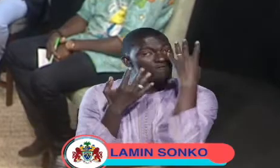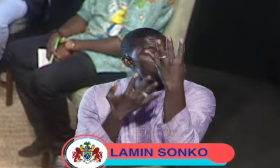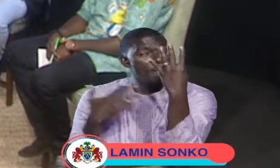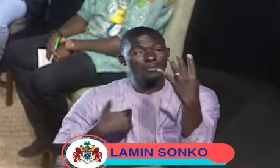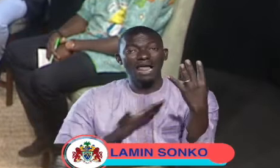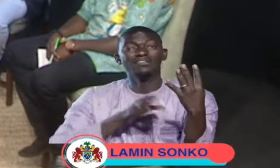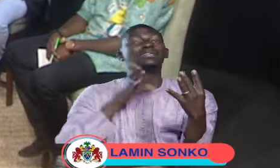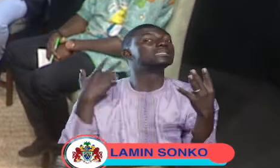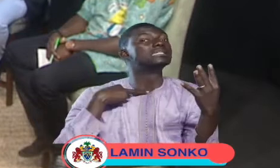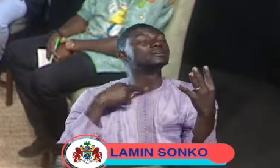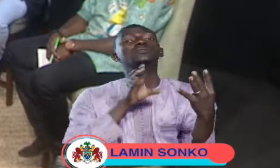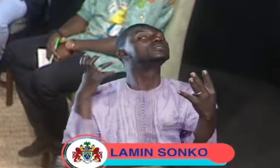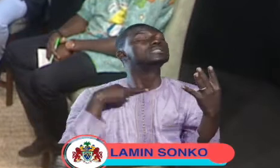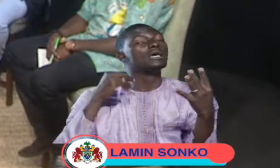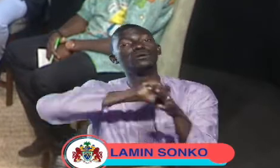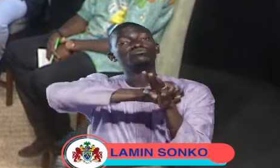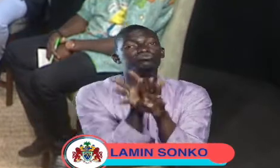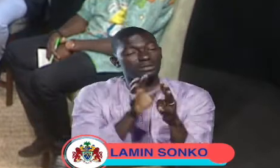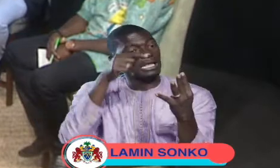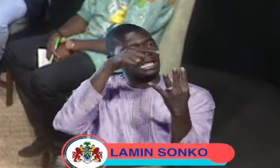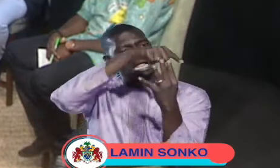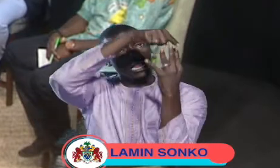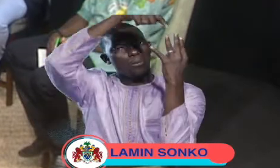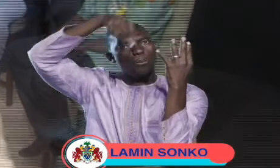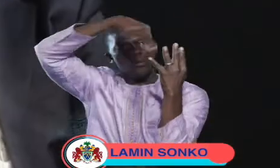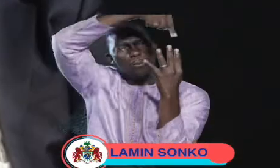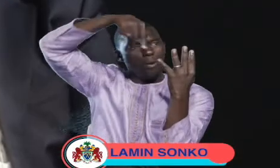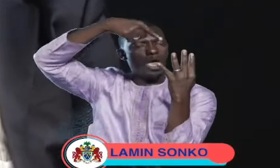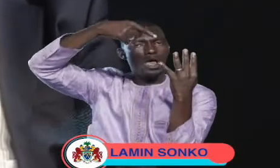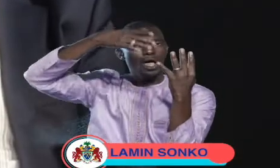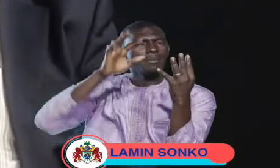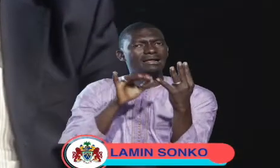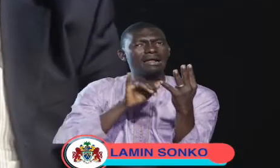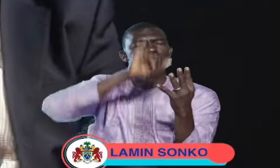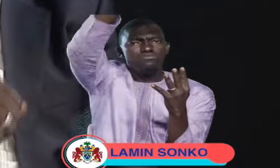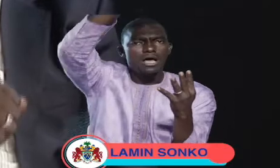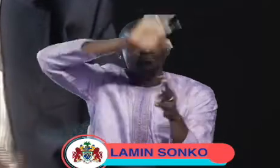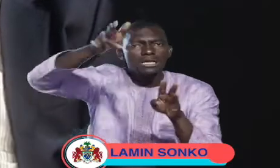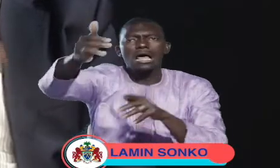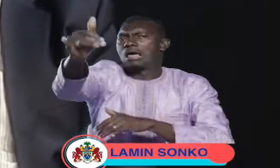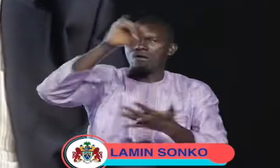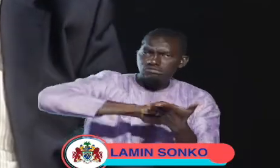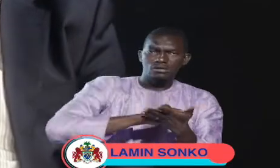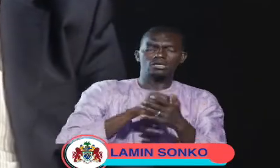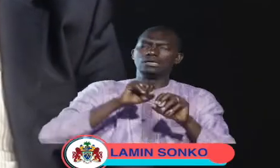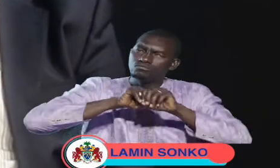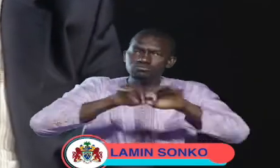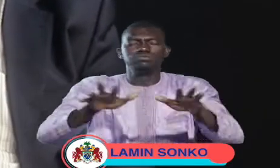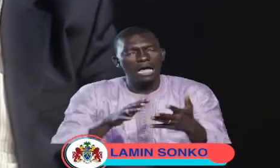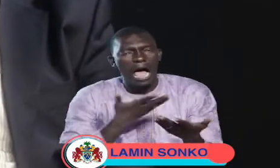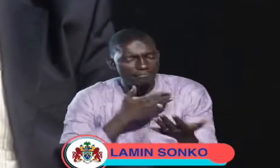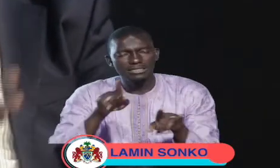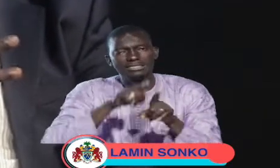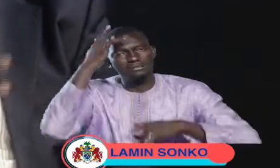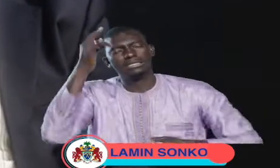ni kuran ka so ni nata aske no fana wato kono e male beta ka ne bidu na pleno ka misal fa ye moti so da menko kuran ka so bala te so da